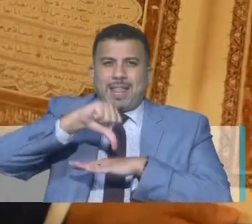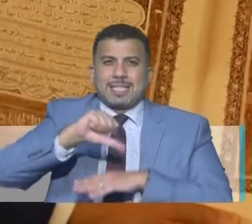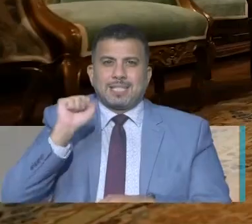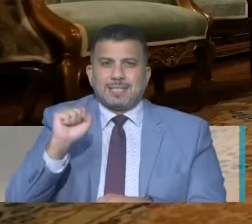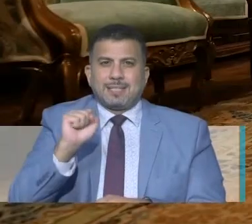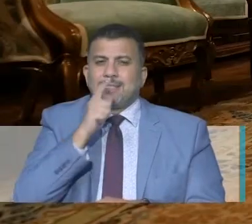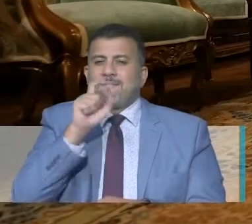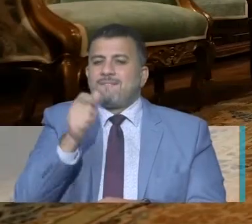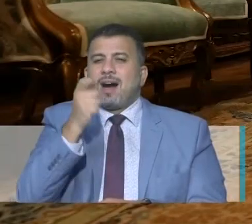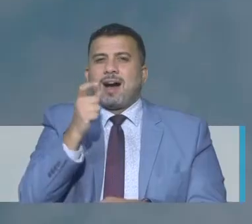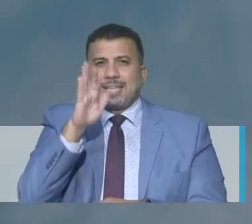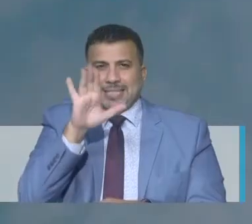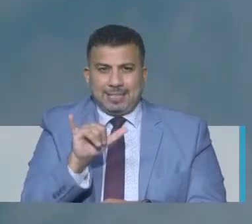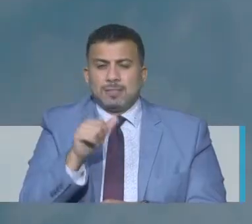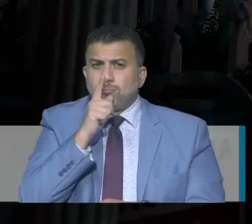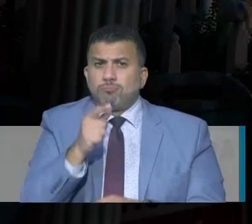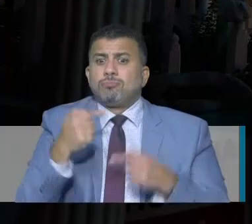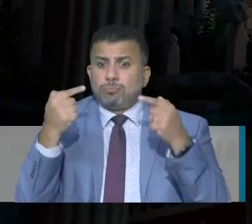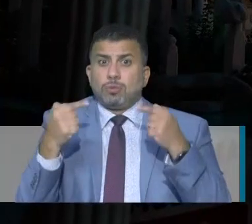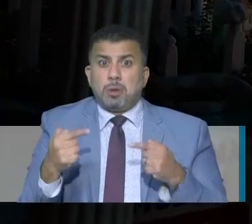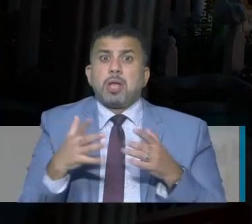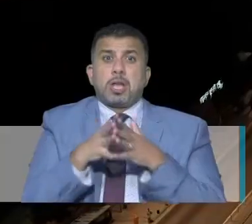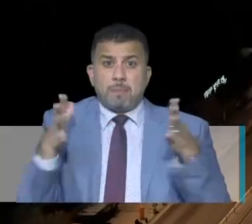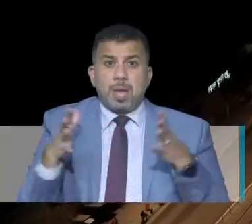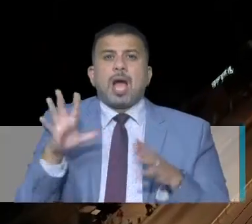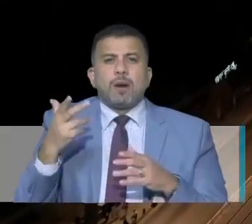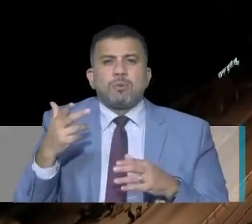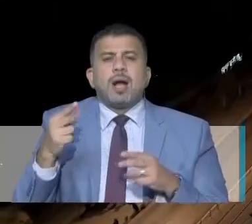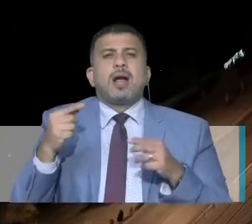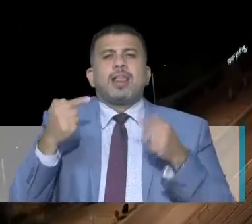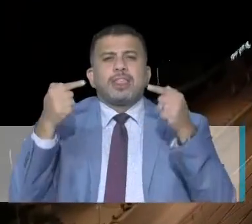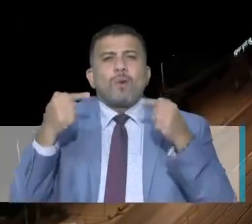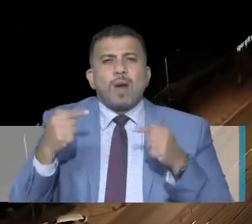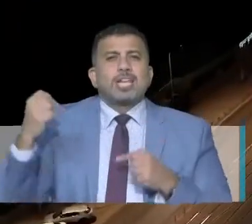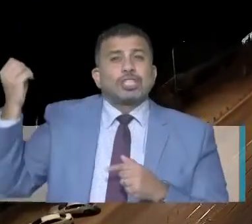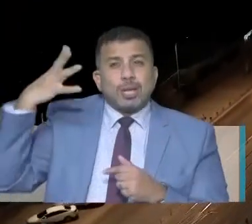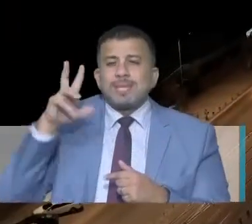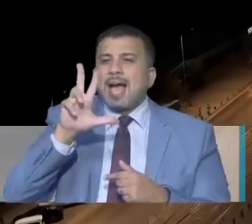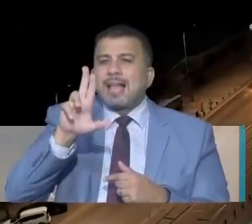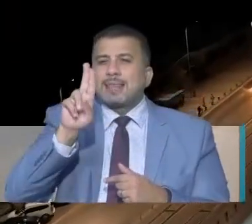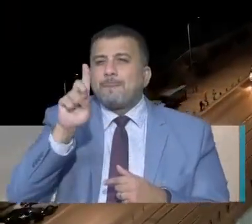كتاب الديوان الكبير او ما يعرف كذلك بديوان شمس التبريزي